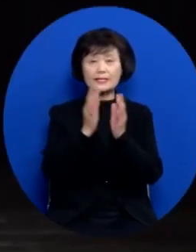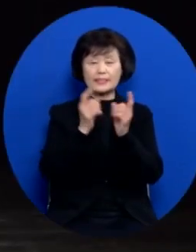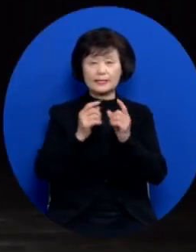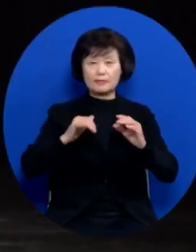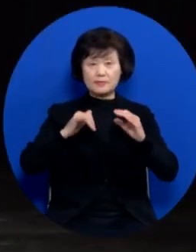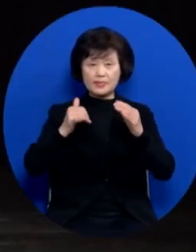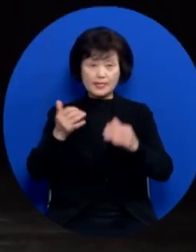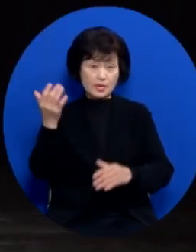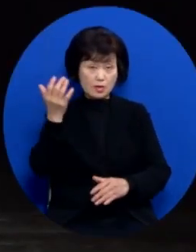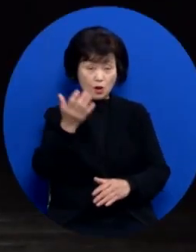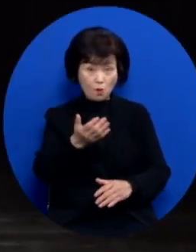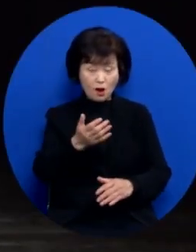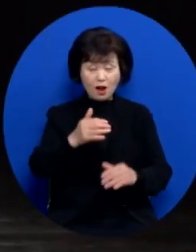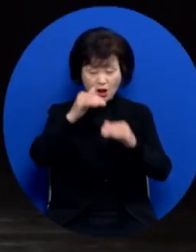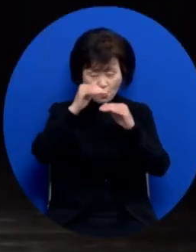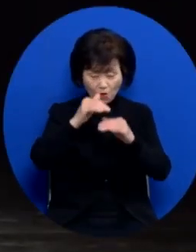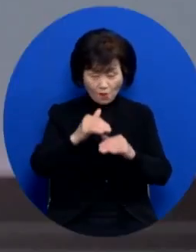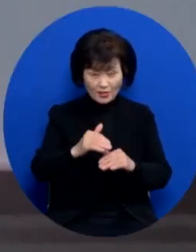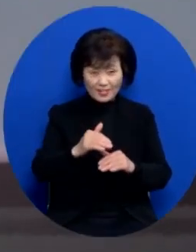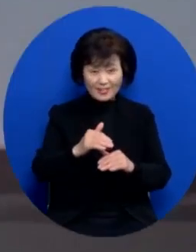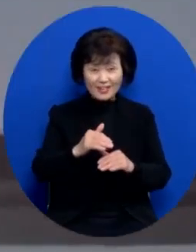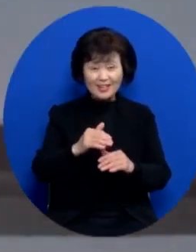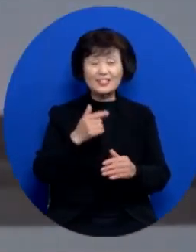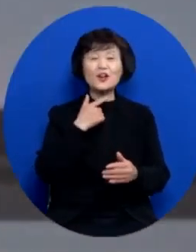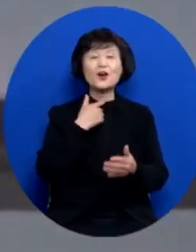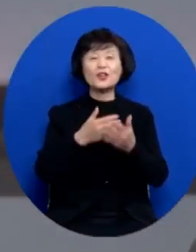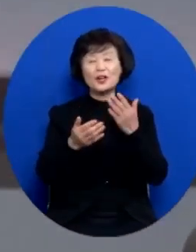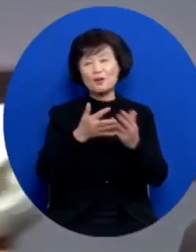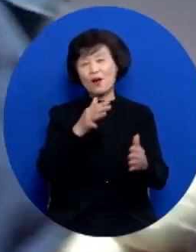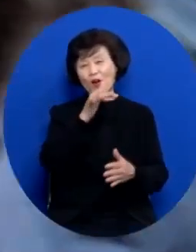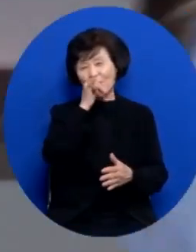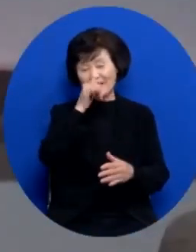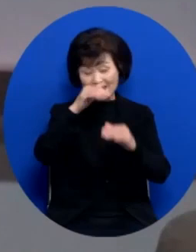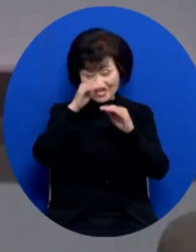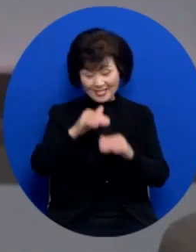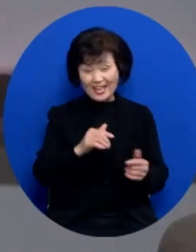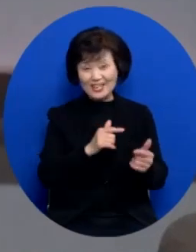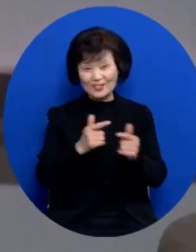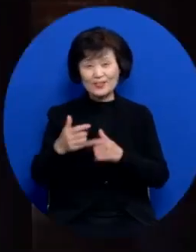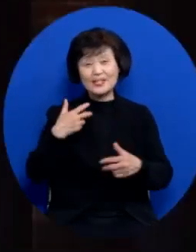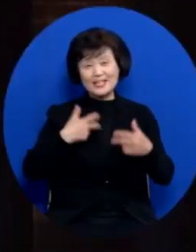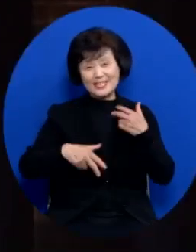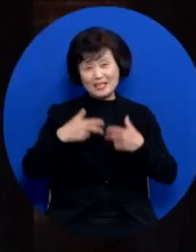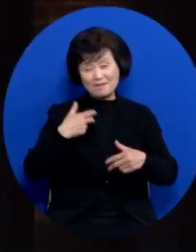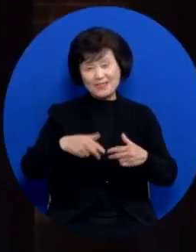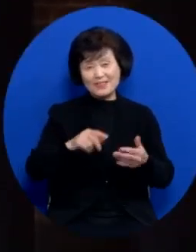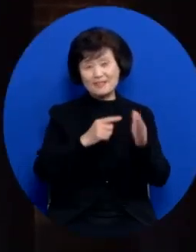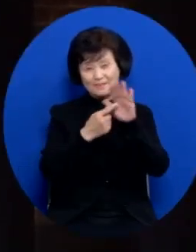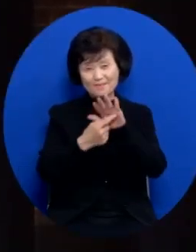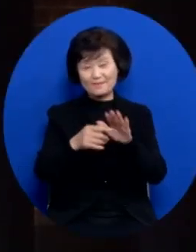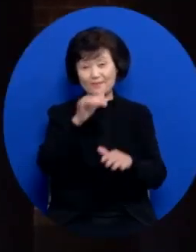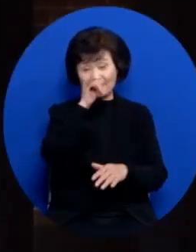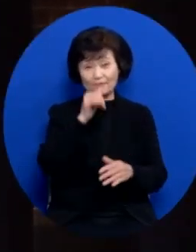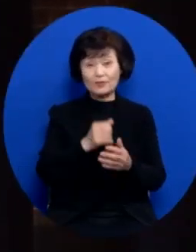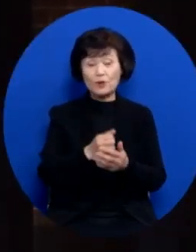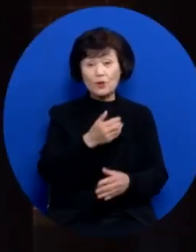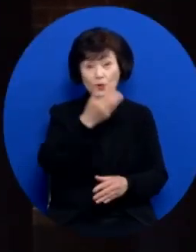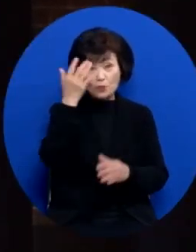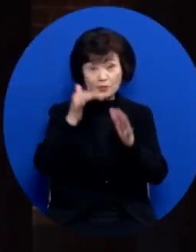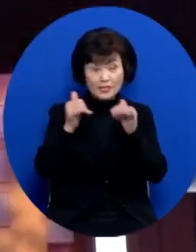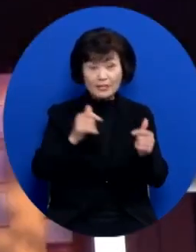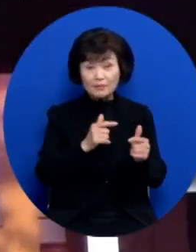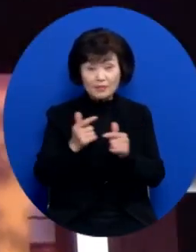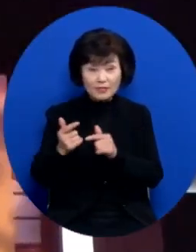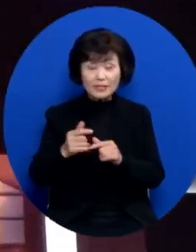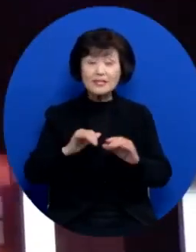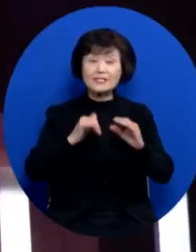이 과정에서 겪게 되는 에피소드를 유쾌하고 감동적으로 풀어냈습니다. 또 드리머들이 세상